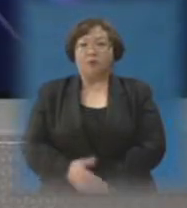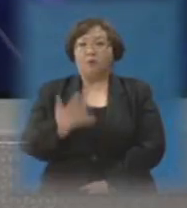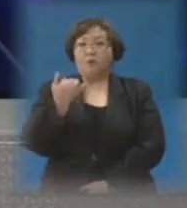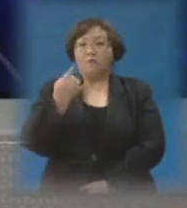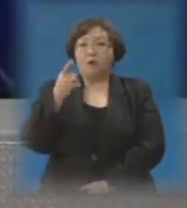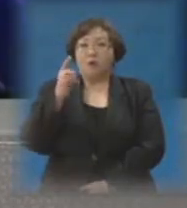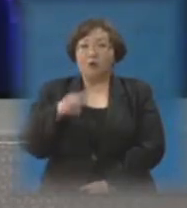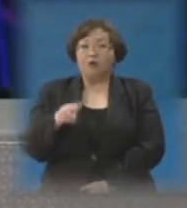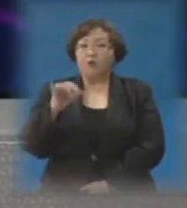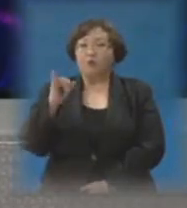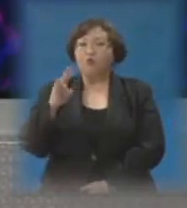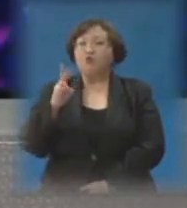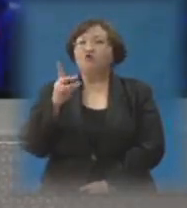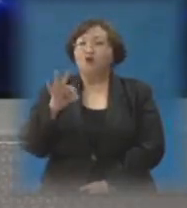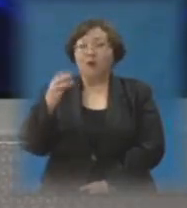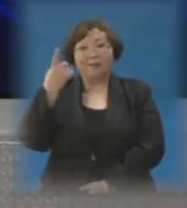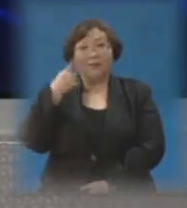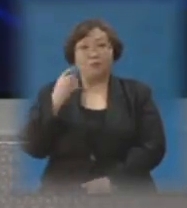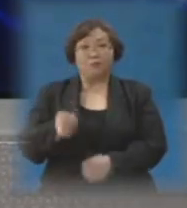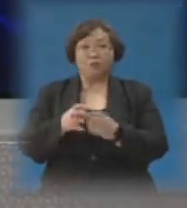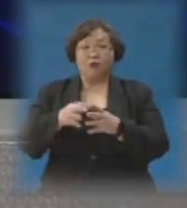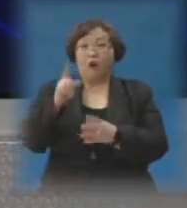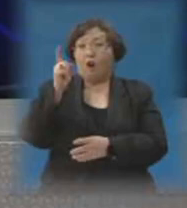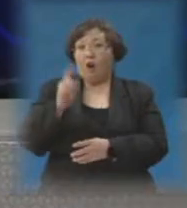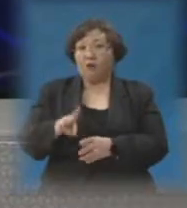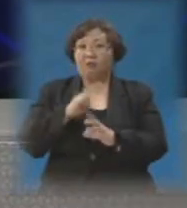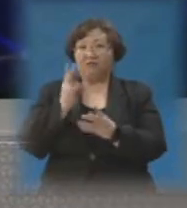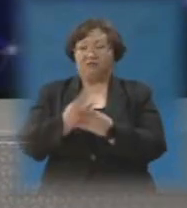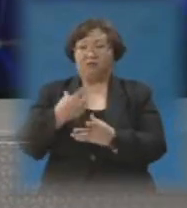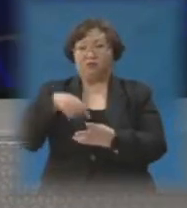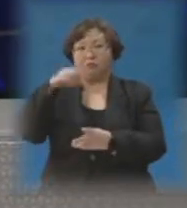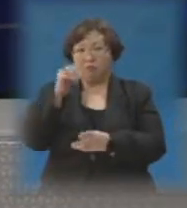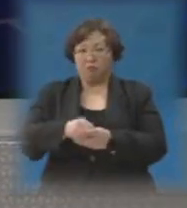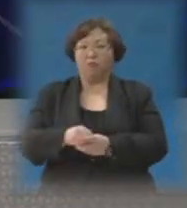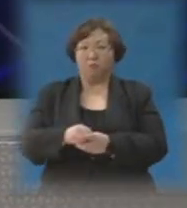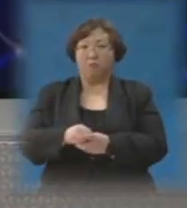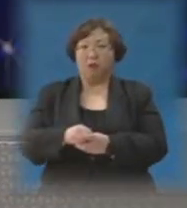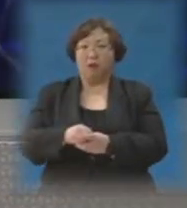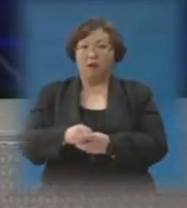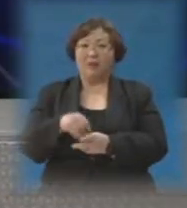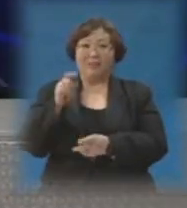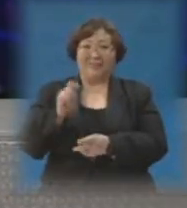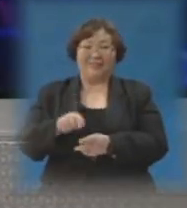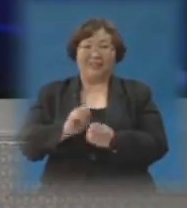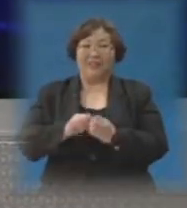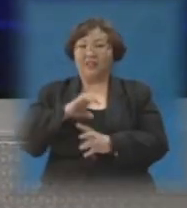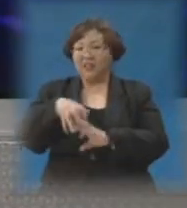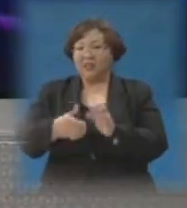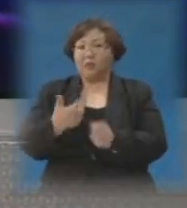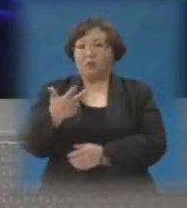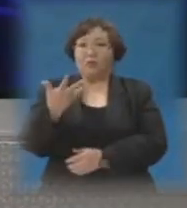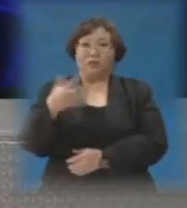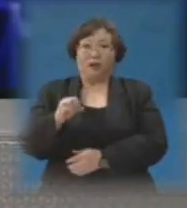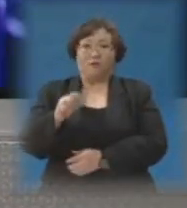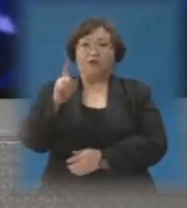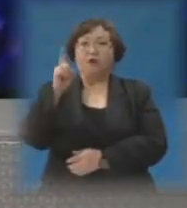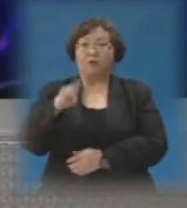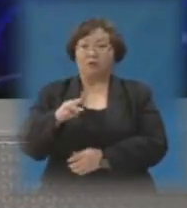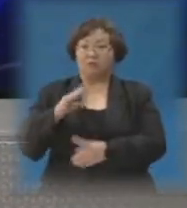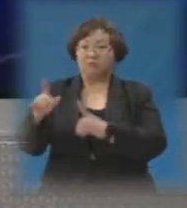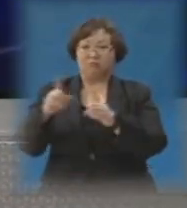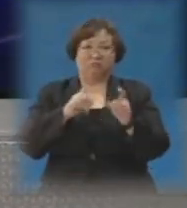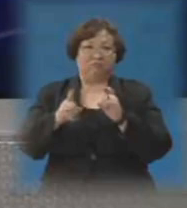Улаанбаатар хот ЮНЕСКО-гийн бүтээлч хотуудын сүлжээнд нэгдэн орлоо. Бүтээлч хотуудын сүлжээнд нэгдснээр дэлхийн 350 хоттой